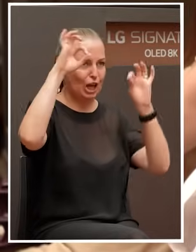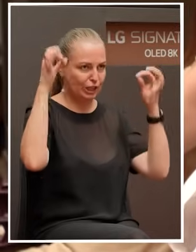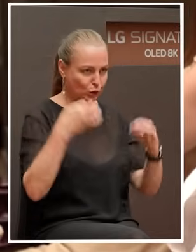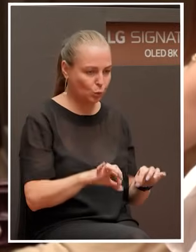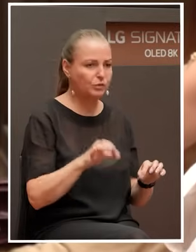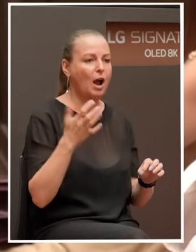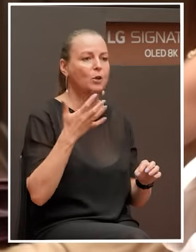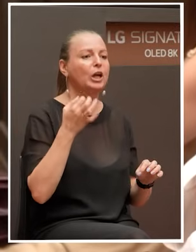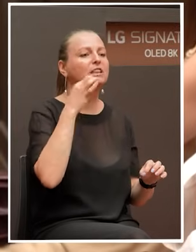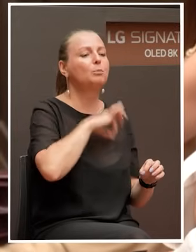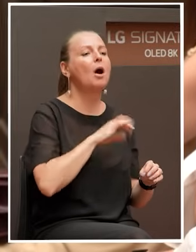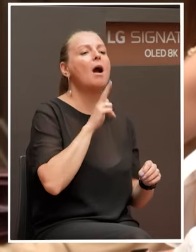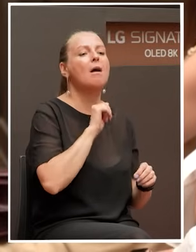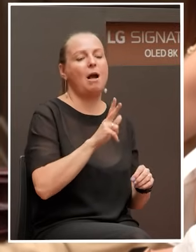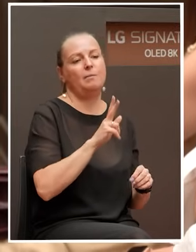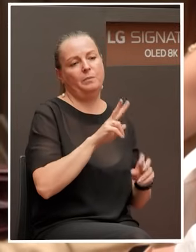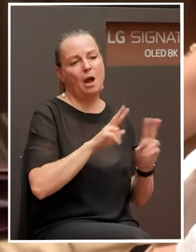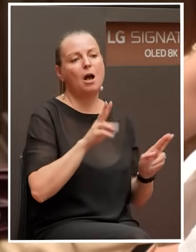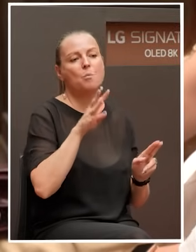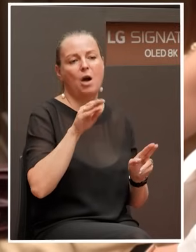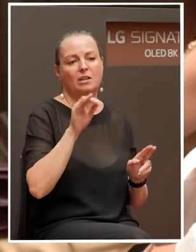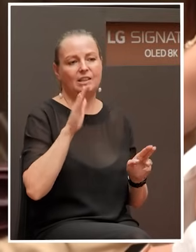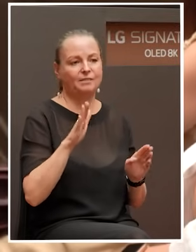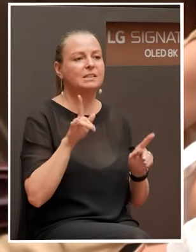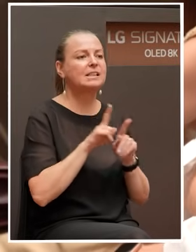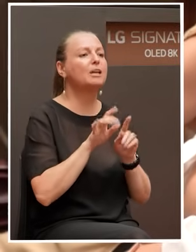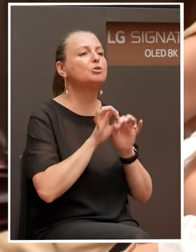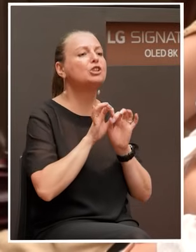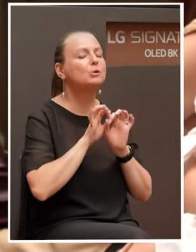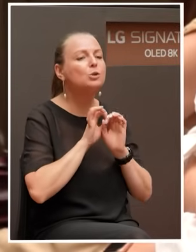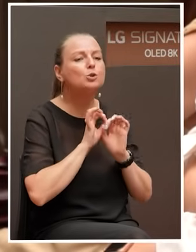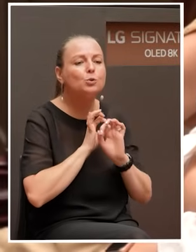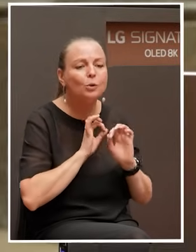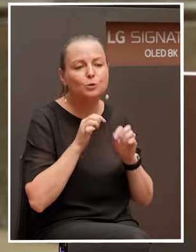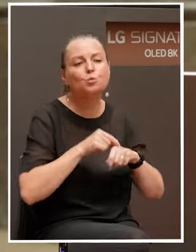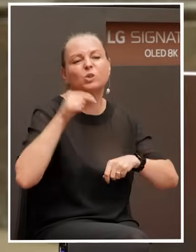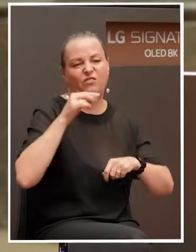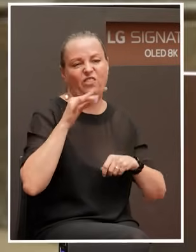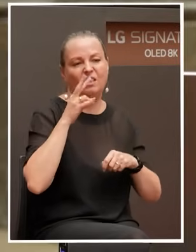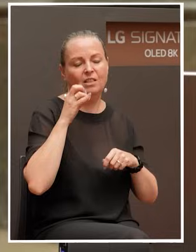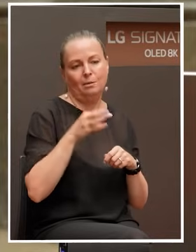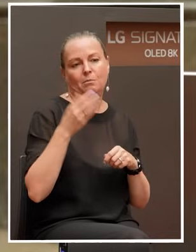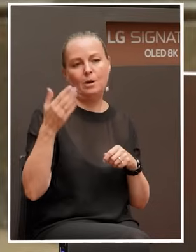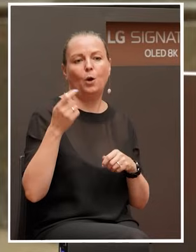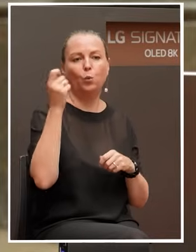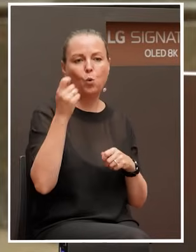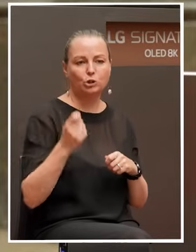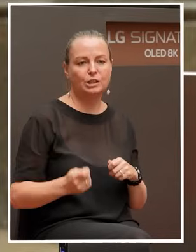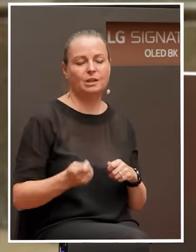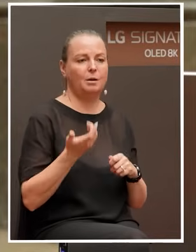сущности, использовано как мотив этим великолепным чувственным языческим художником, это некоторым